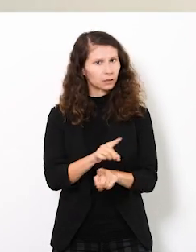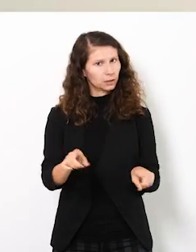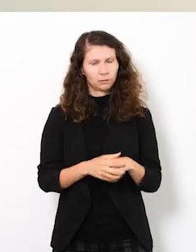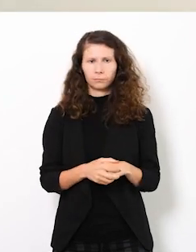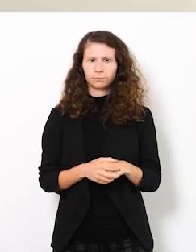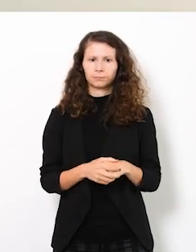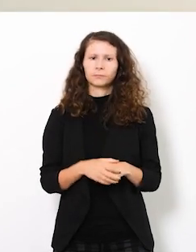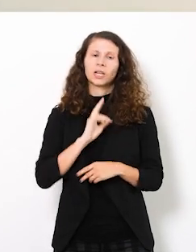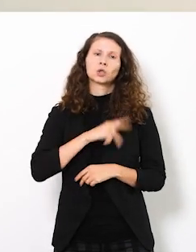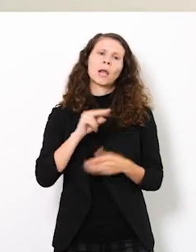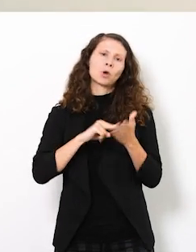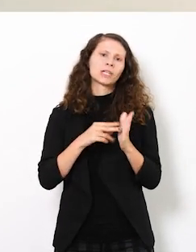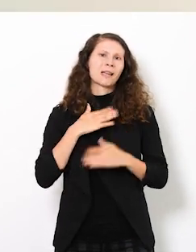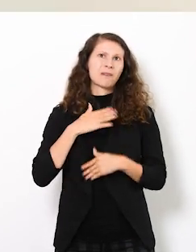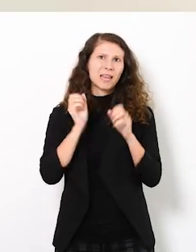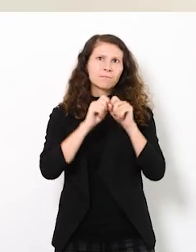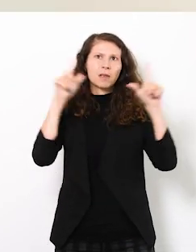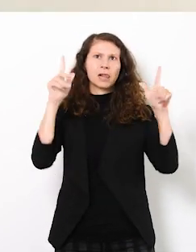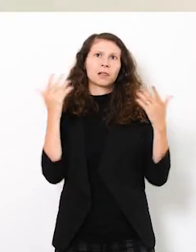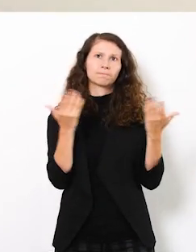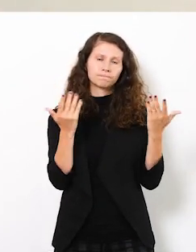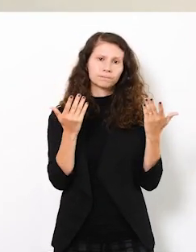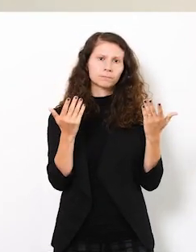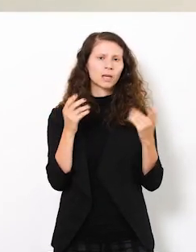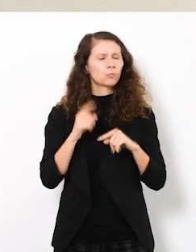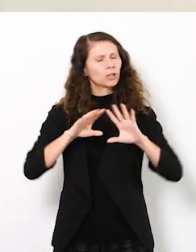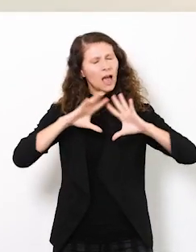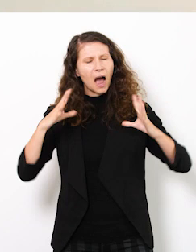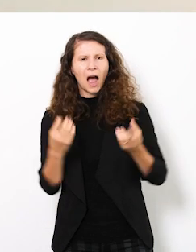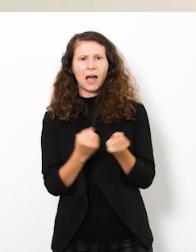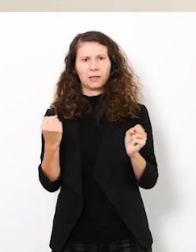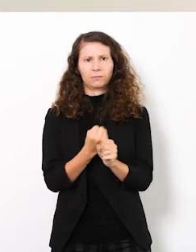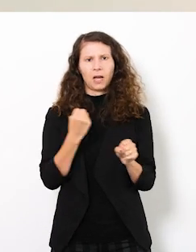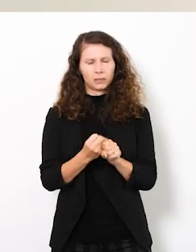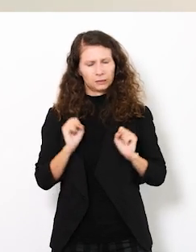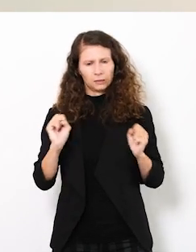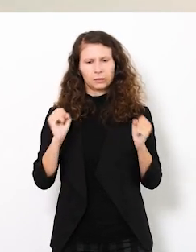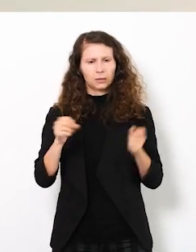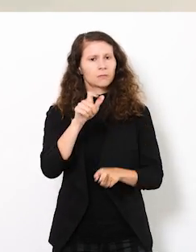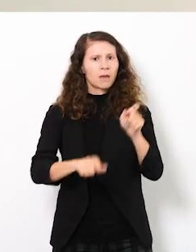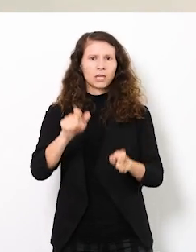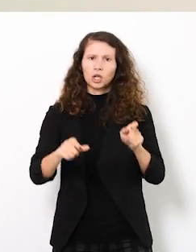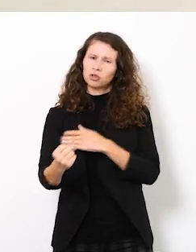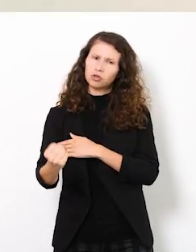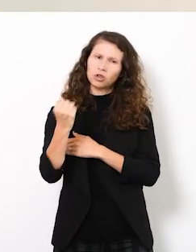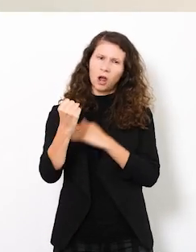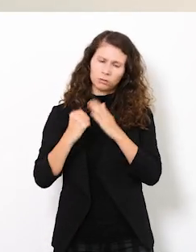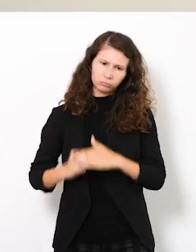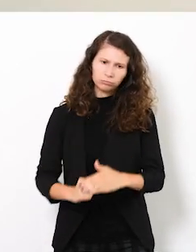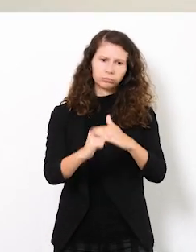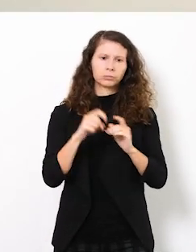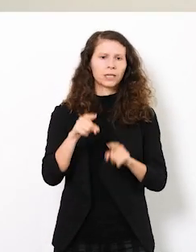von Sozialpolitik ist generell, alles zu tun, Menschen so zu stärken, dass sie